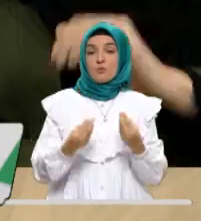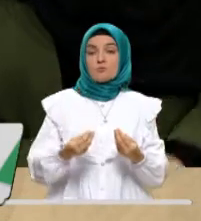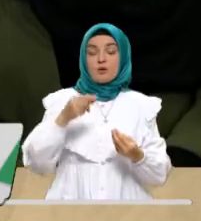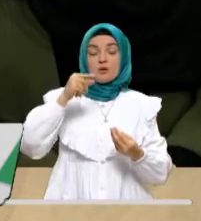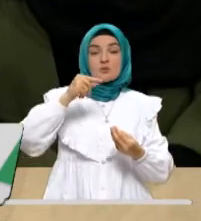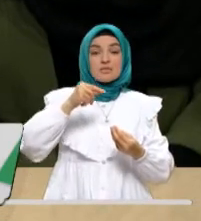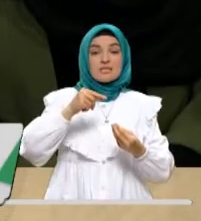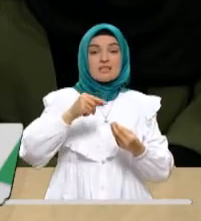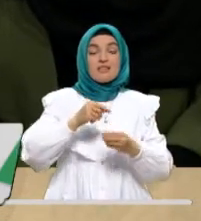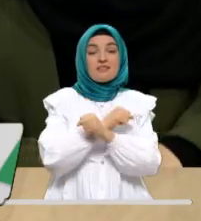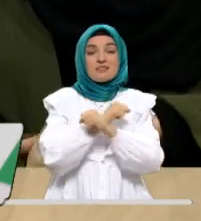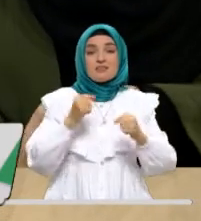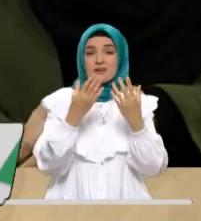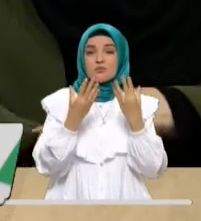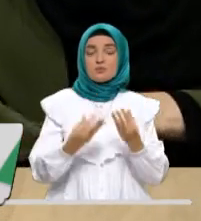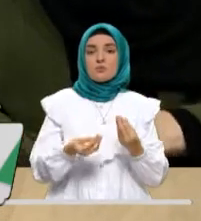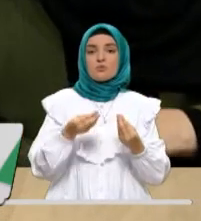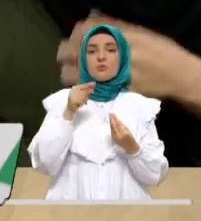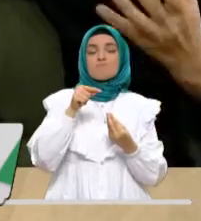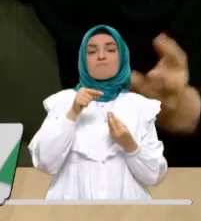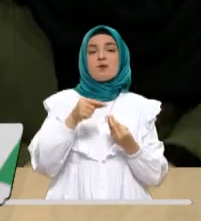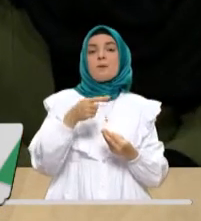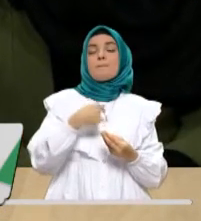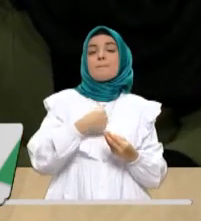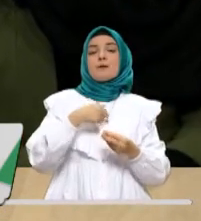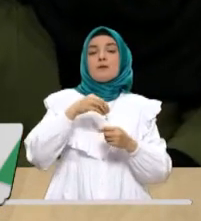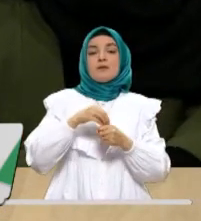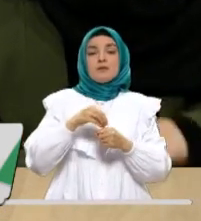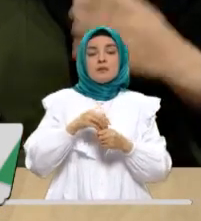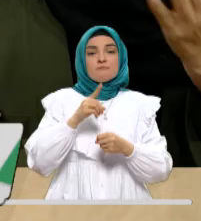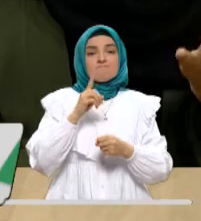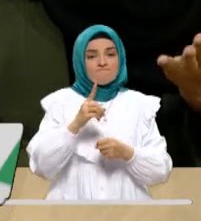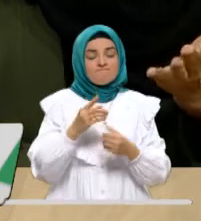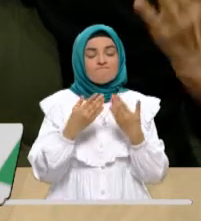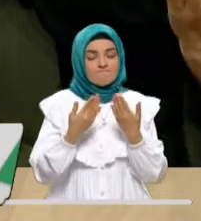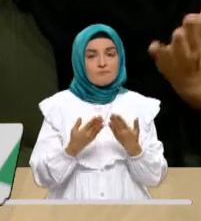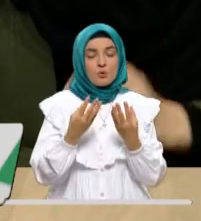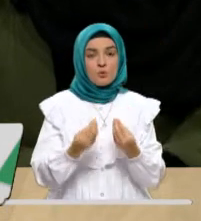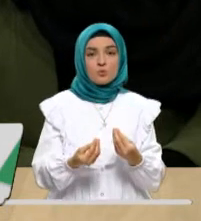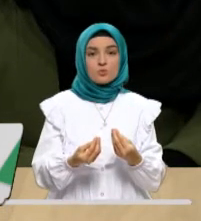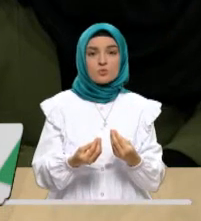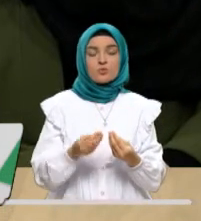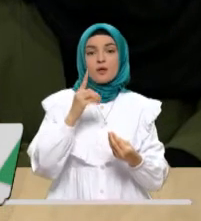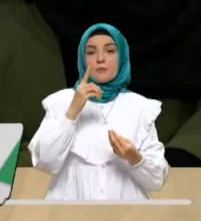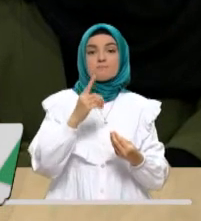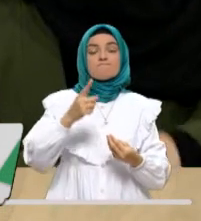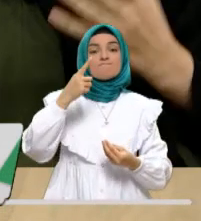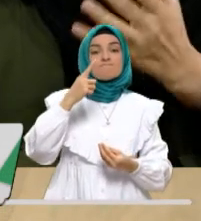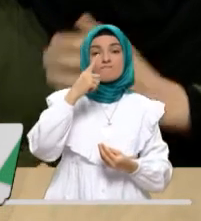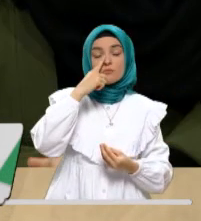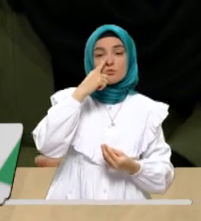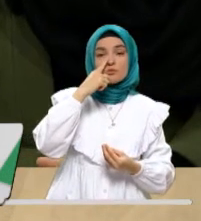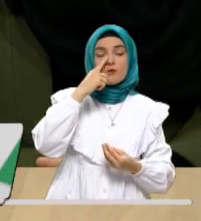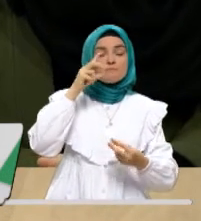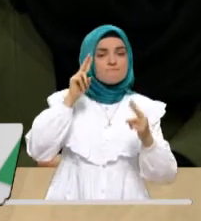kalıyor. Orada çok benim için manidar bir tecrübem oldu. Bir ham maddeci üretici müdürüyle görüşüyordum. Ham